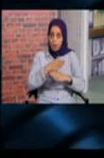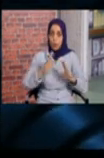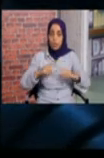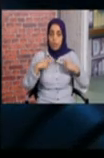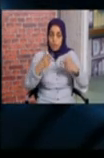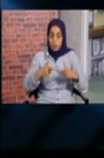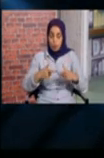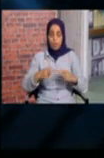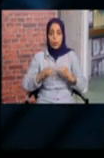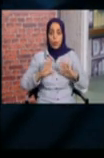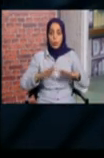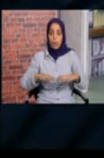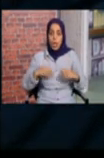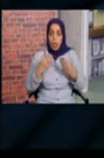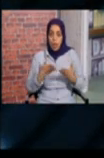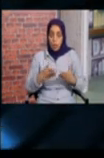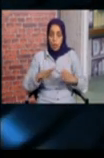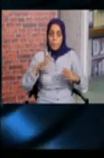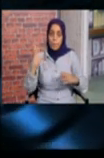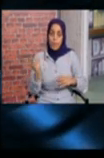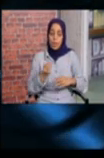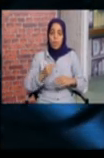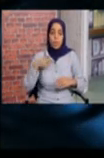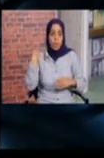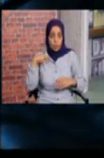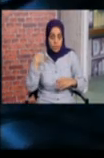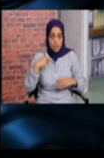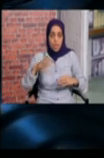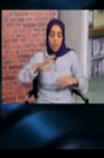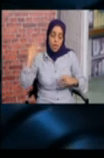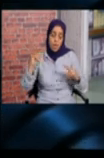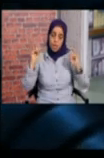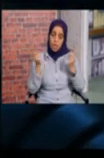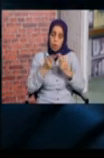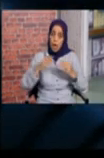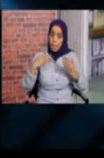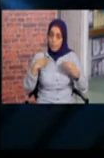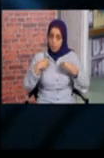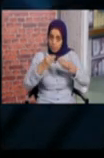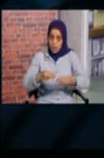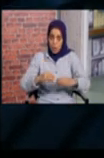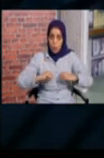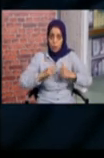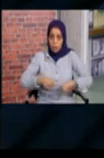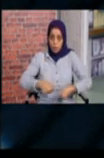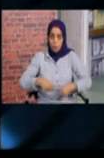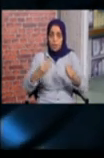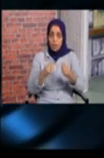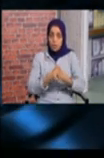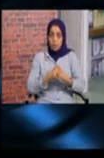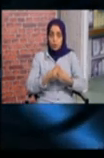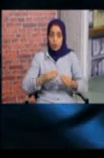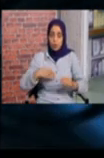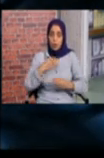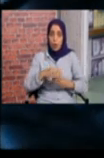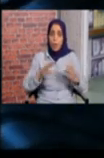لهذا المؤشر. وده كإجراء من ناحية جي بي مورجان إن أي دولة بتخش عشان تبقى تنضم لهذا المؤشر مرة